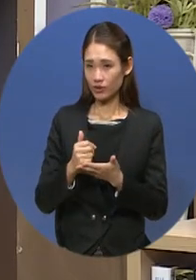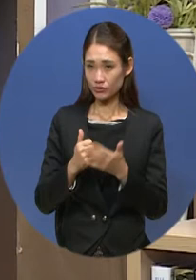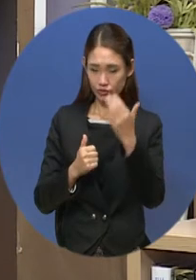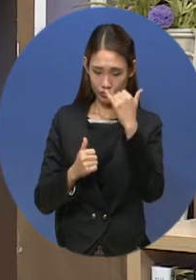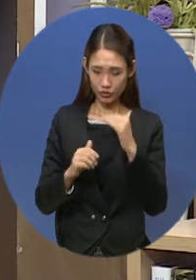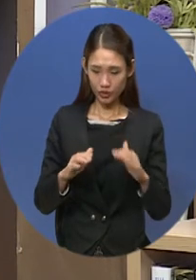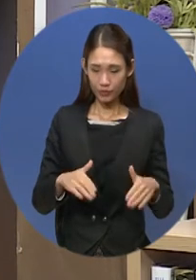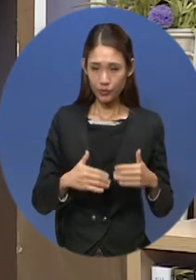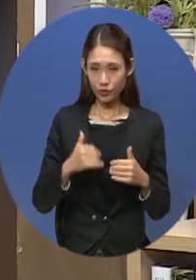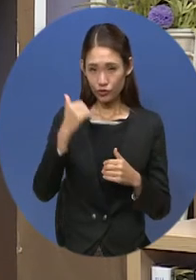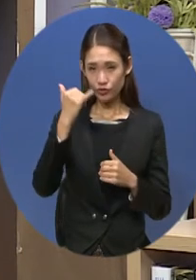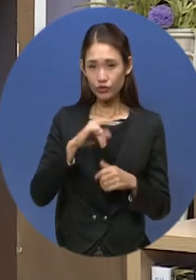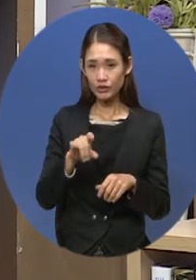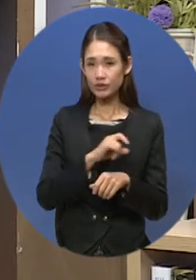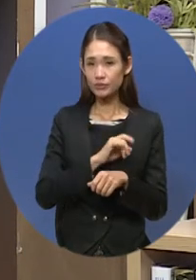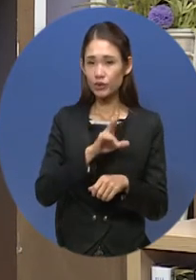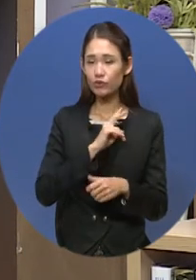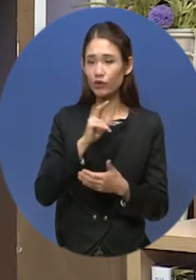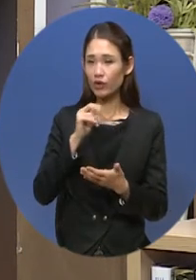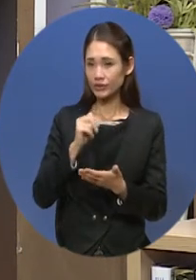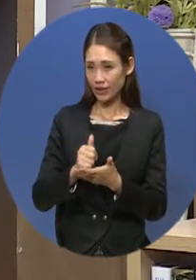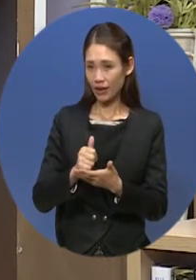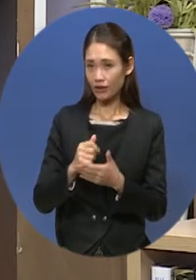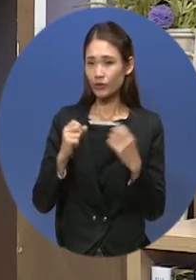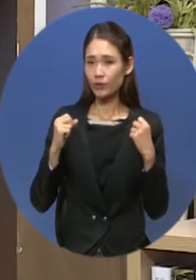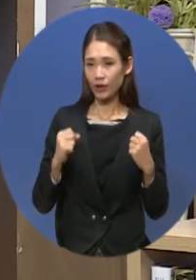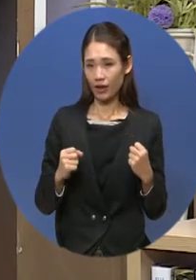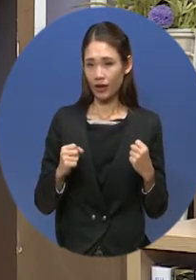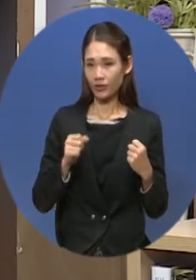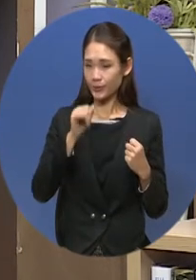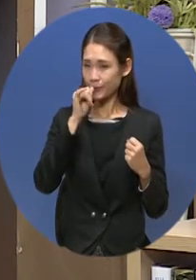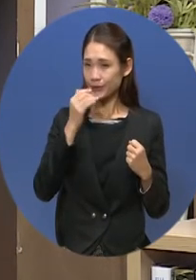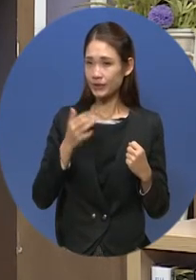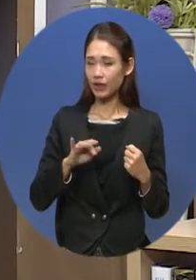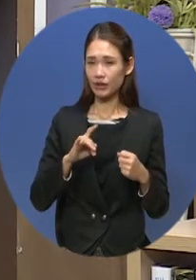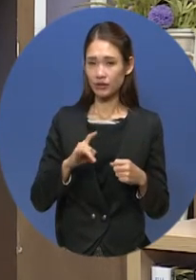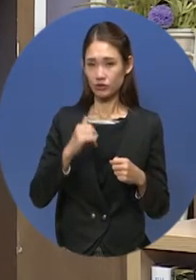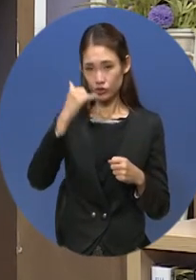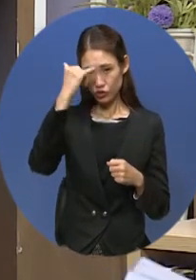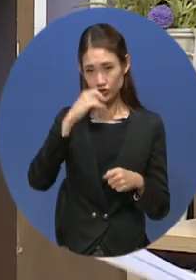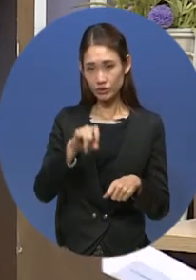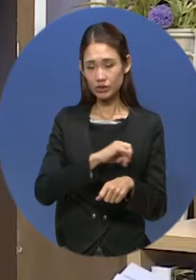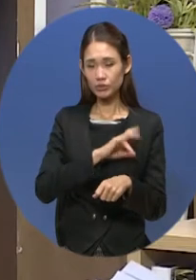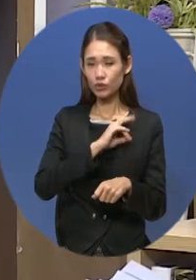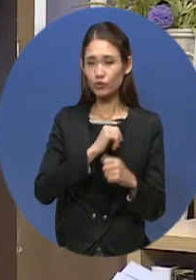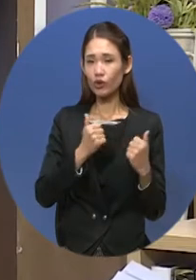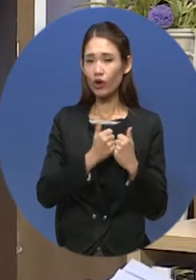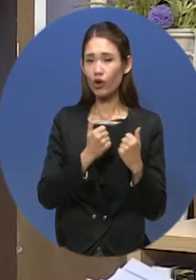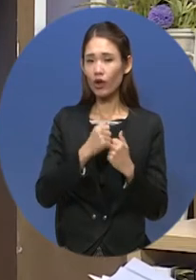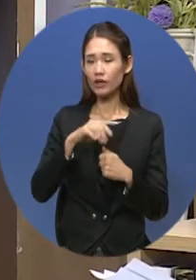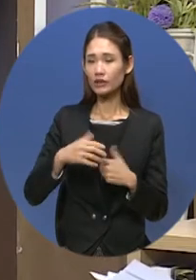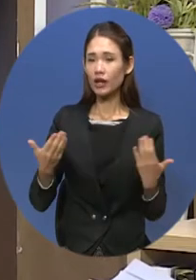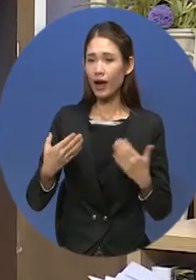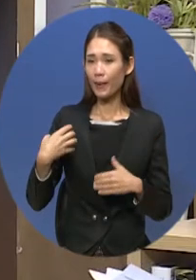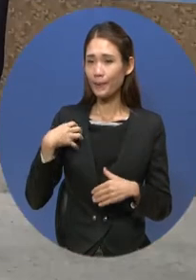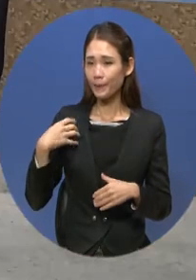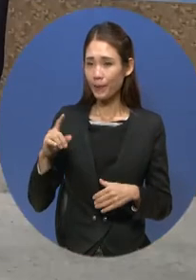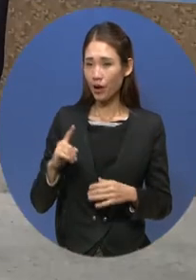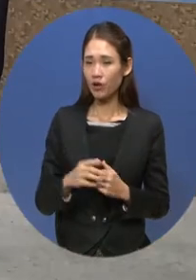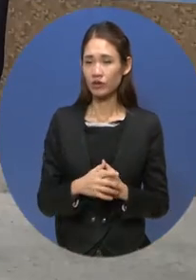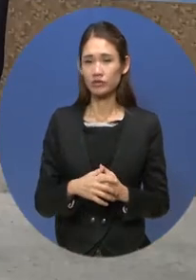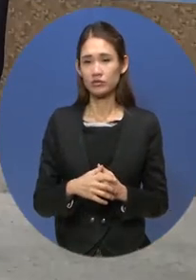충남도의회 윤리특별위원회 위원장으로도 계신데 이 윤리특별위원회에서는 어떤 업무를 맡고 계신가요?